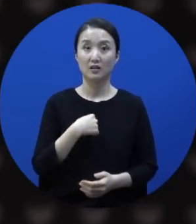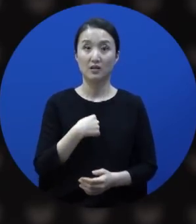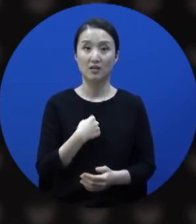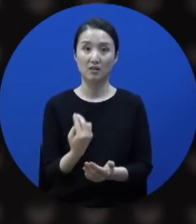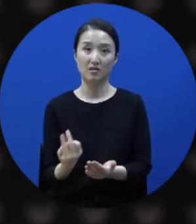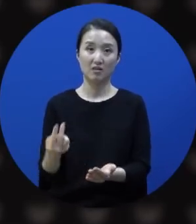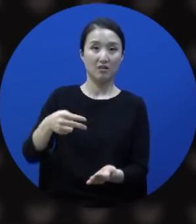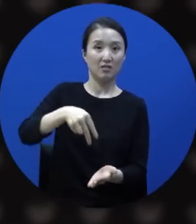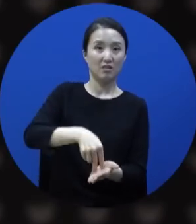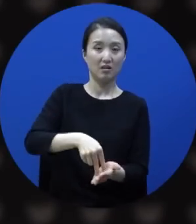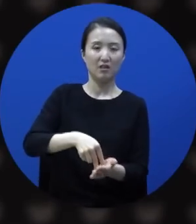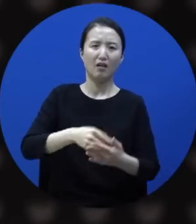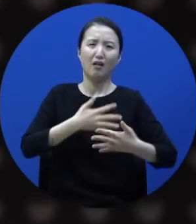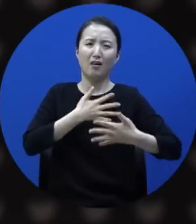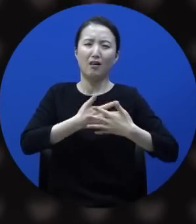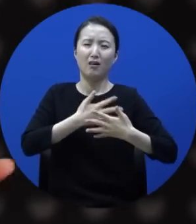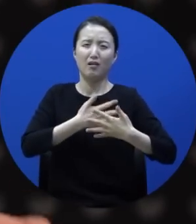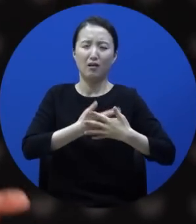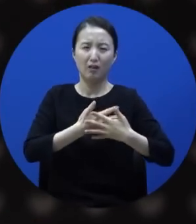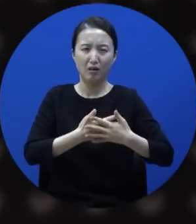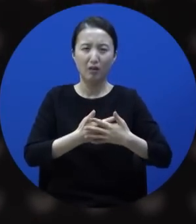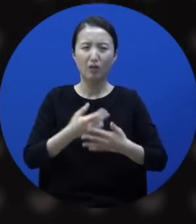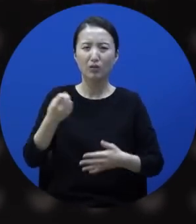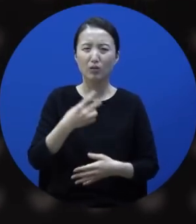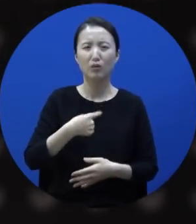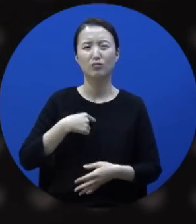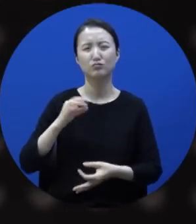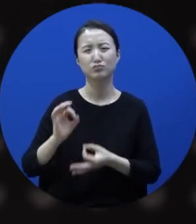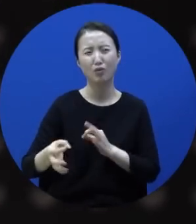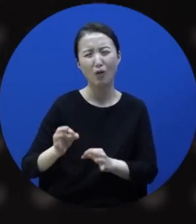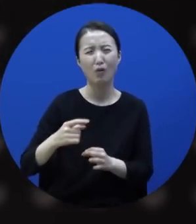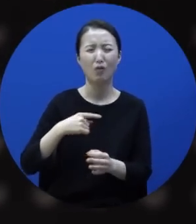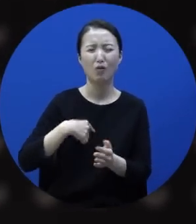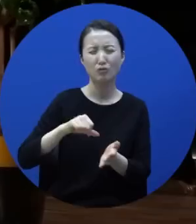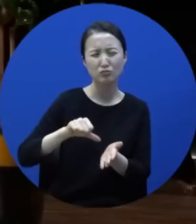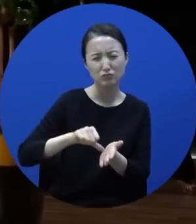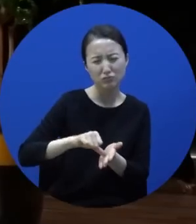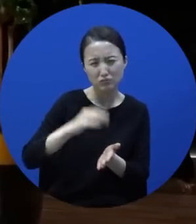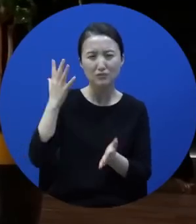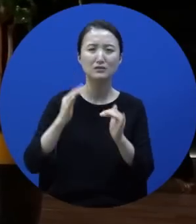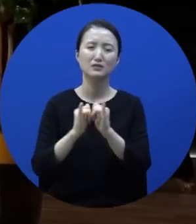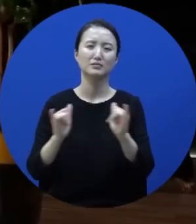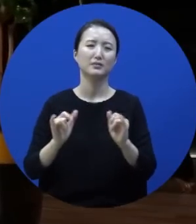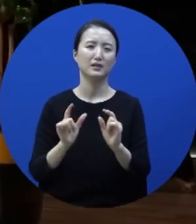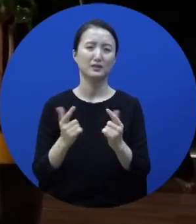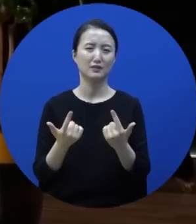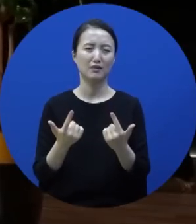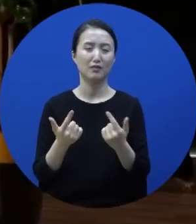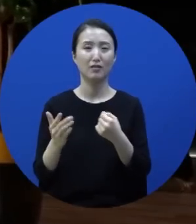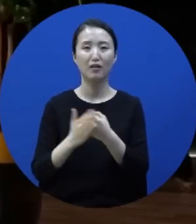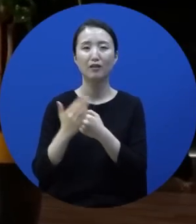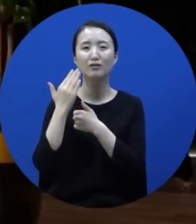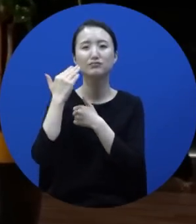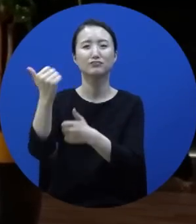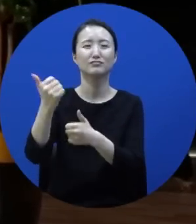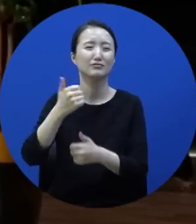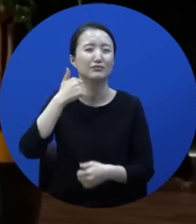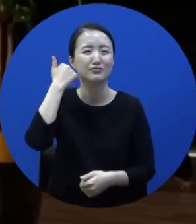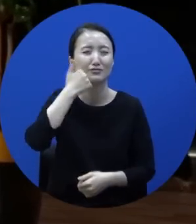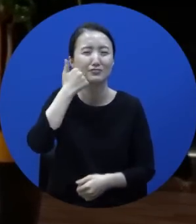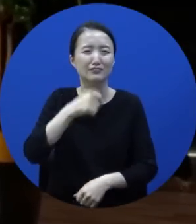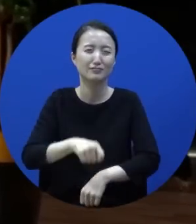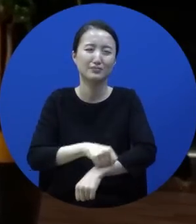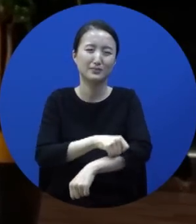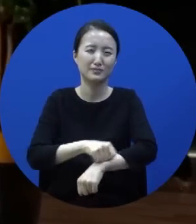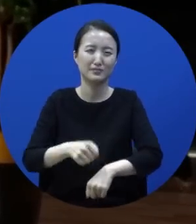아니고 아마추어가 잘해도 써줄까 말까. 근데 실력이 너무 부족한 거죠. 그래서 아무도 저를 써주지